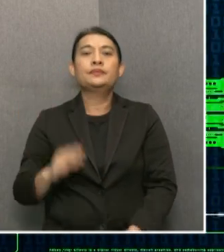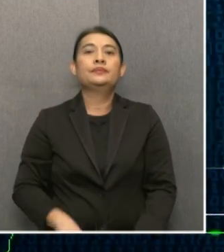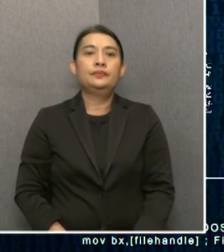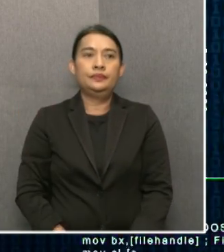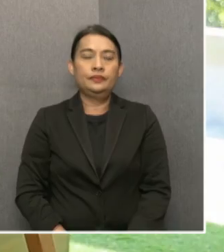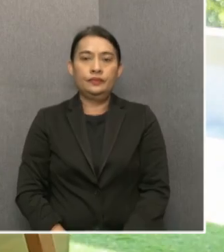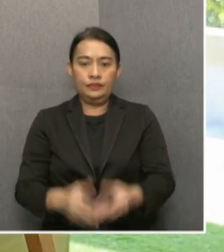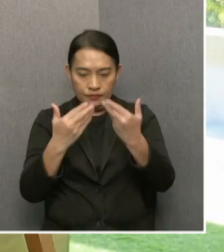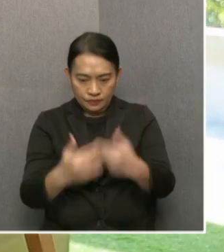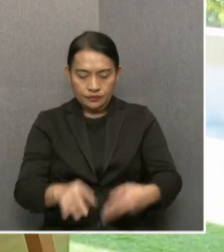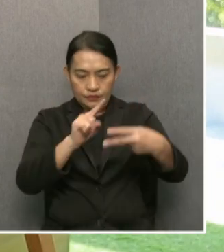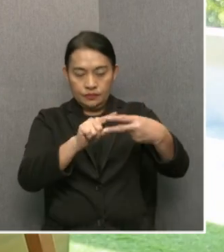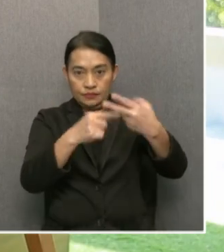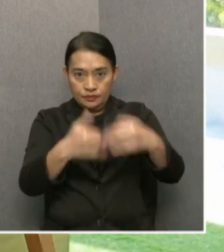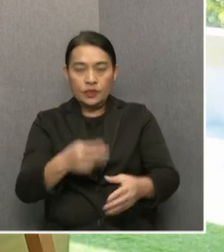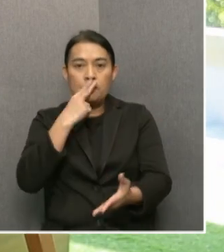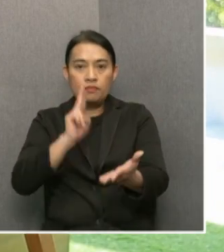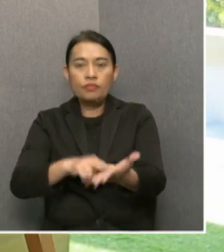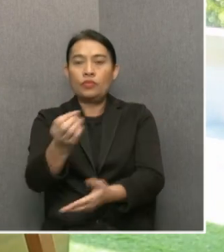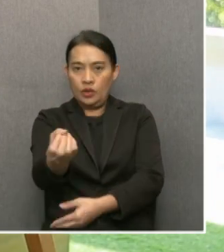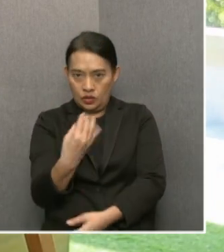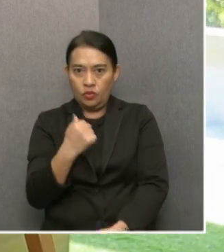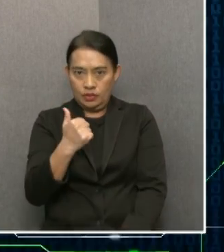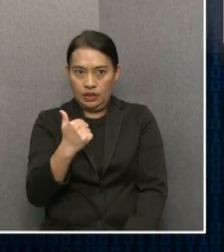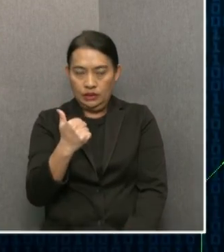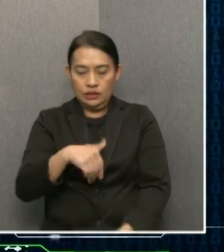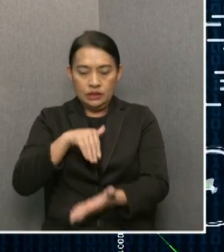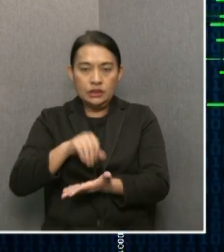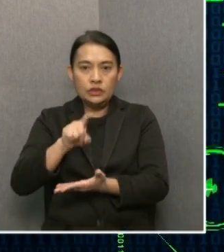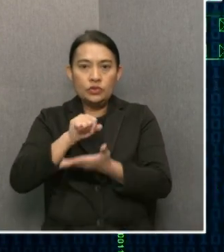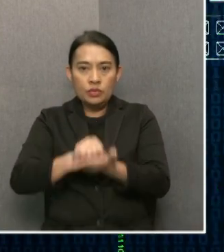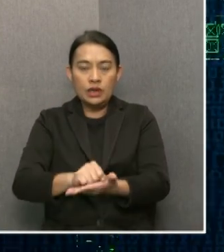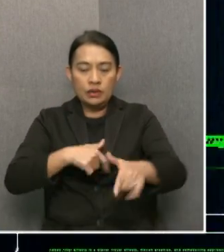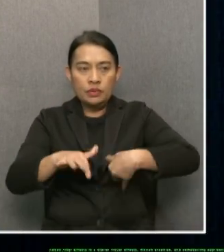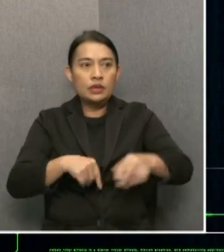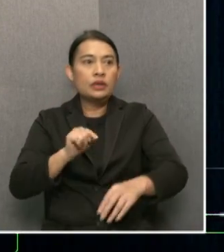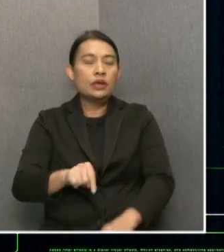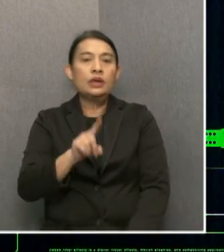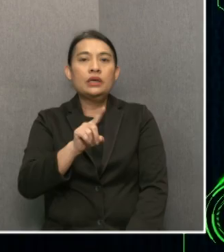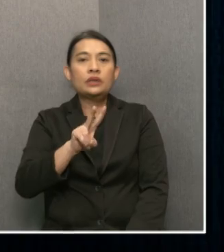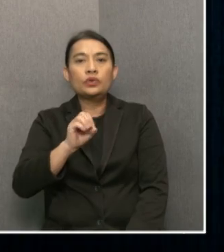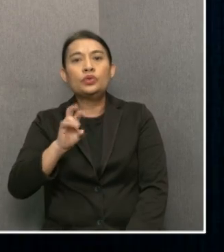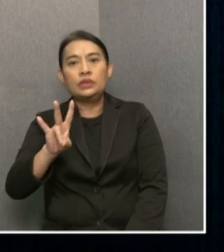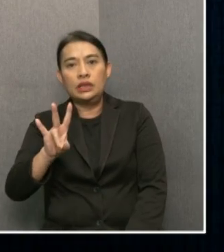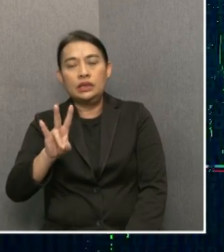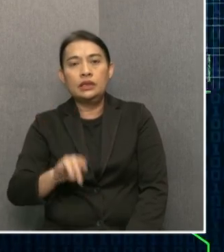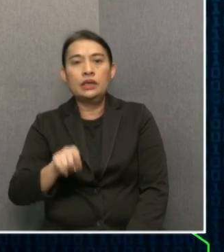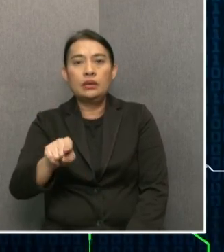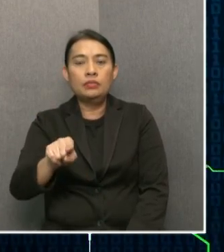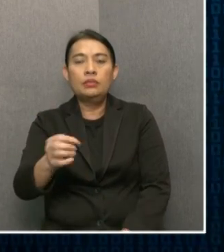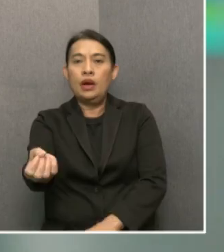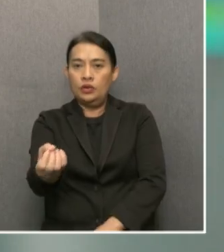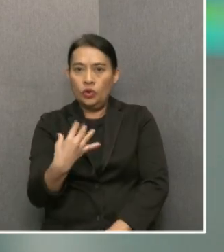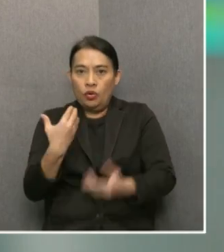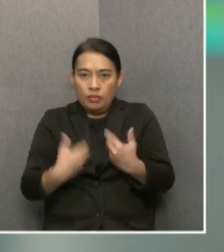@sec.or.th แล้วก็มีทางไปรษณีย์ทางจดหมายหรือว่าจะเป็นศูนย์บริการประชาชนที่1207เมื่อสำนักงานเนี่ยได้รับข้อร้องเรียนต่างๆแล้